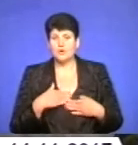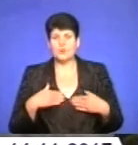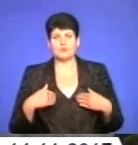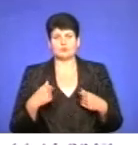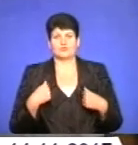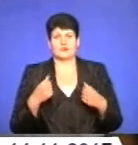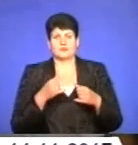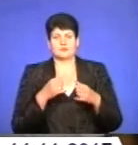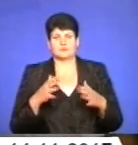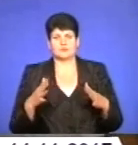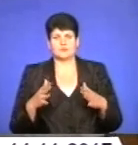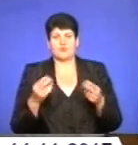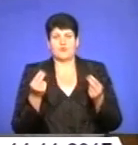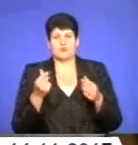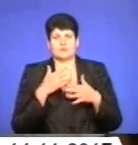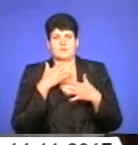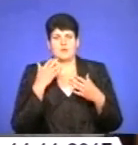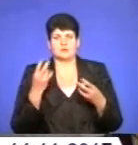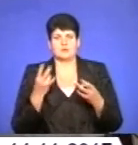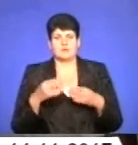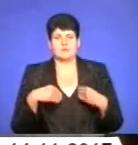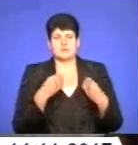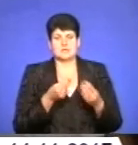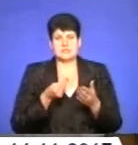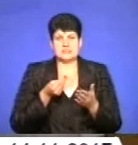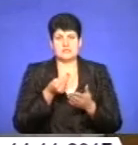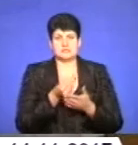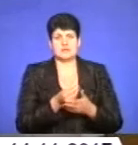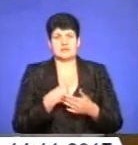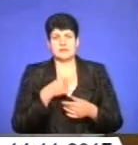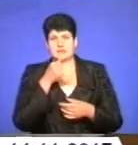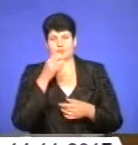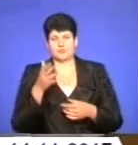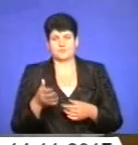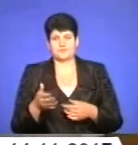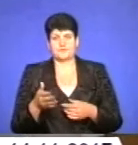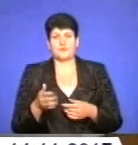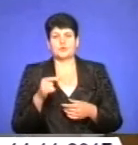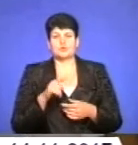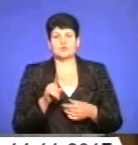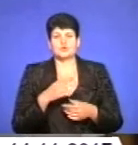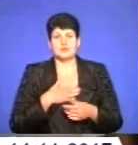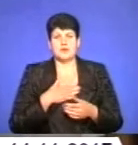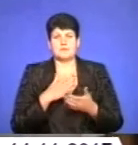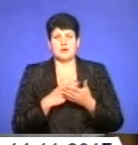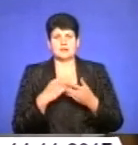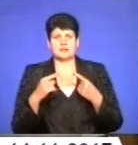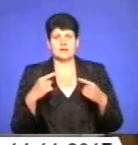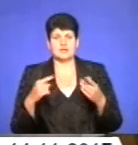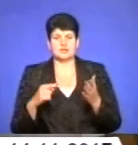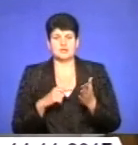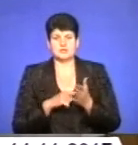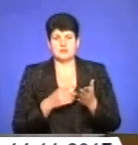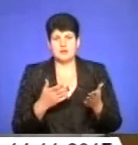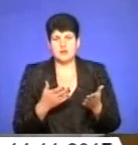не дам ради. Бо грошей багато треба дати. Я не можу, тому що я маю на іншу ціль.